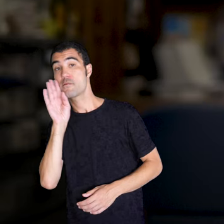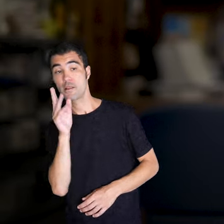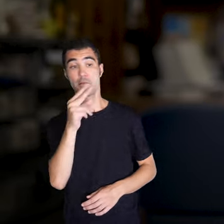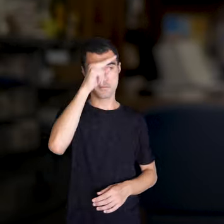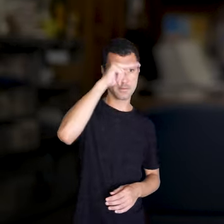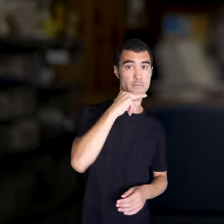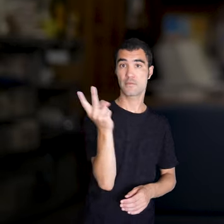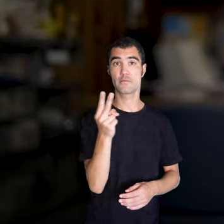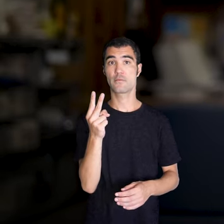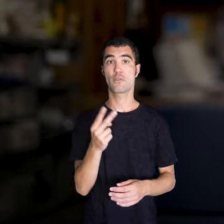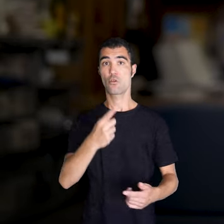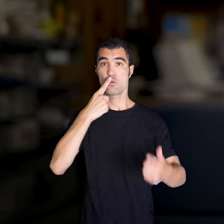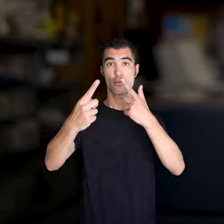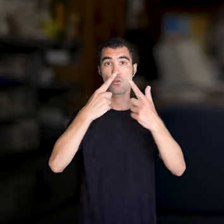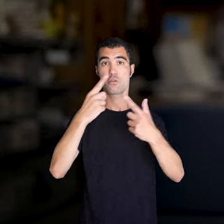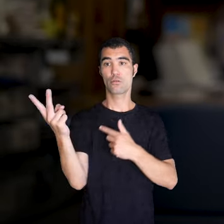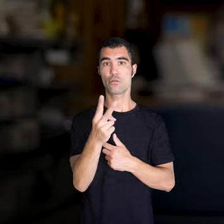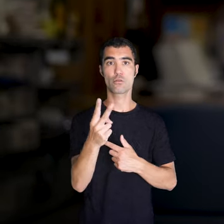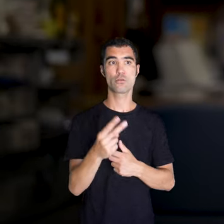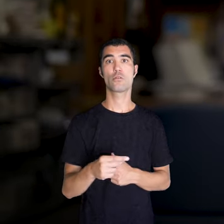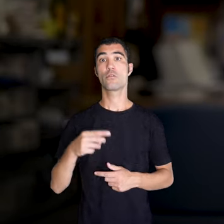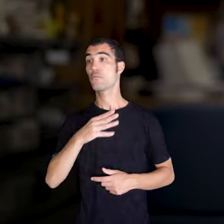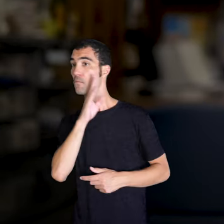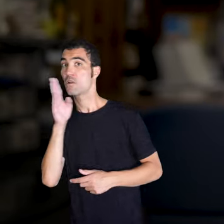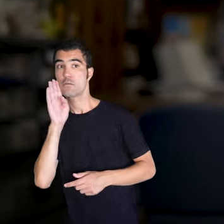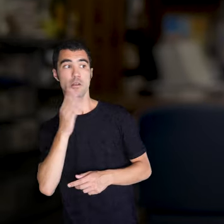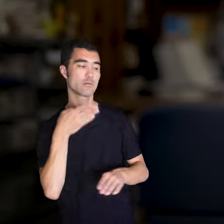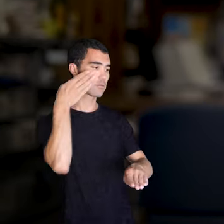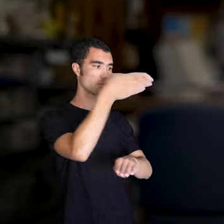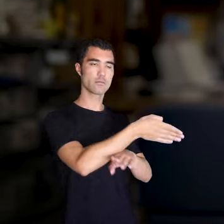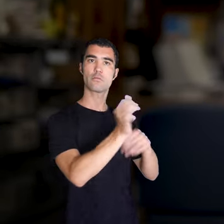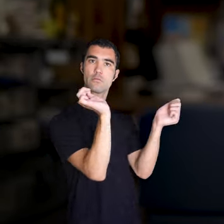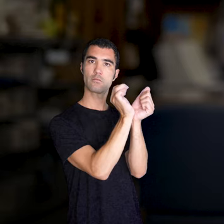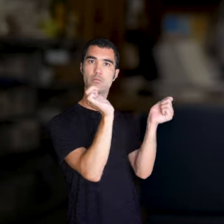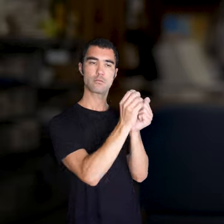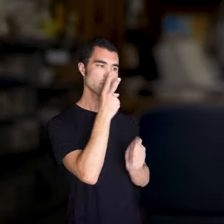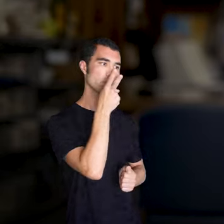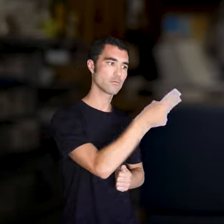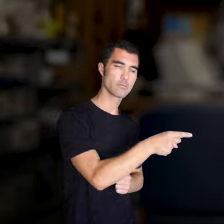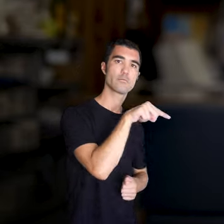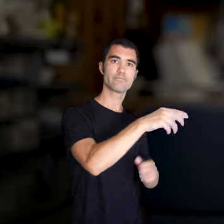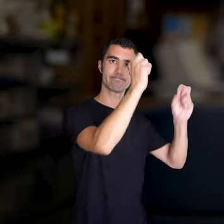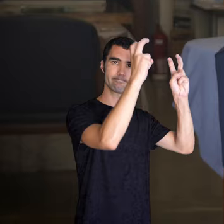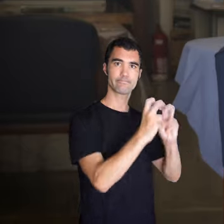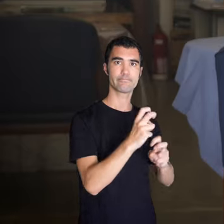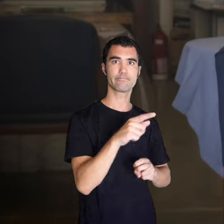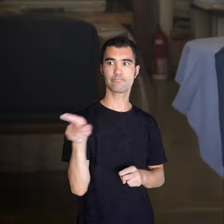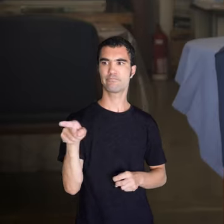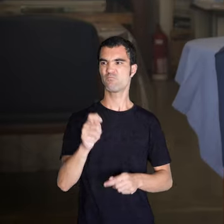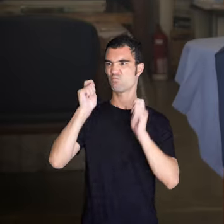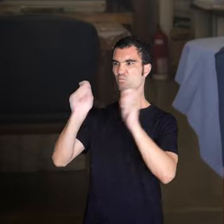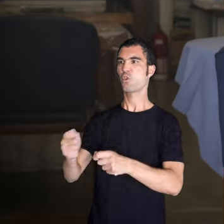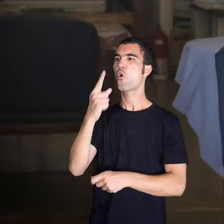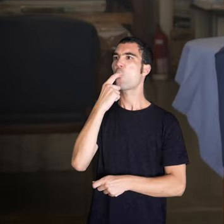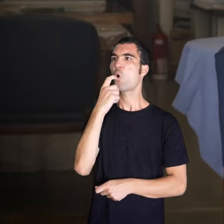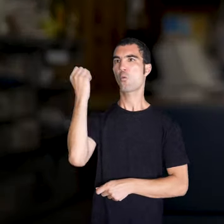mon mare anava a veure mon pare a la presó, creu-me que una dona la posaven de color vermell. Amb mon pare, el